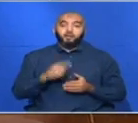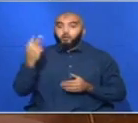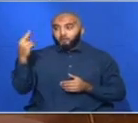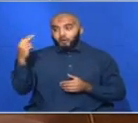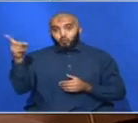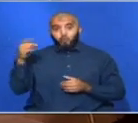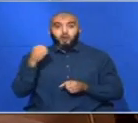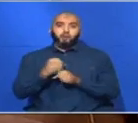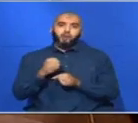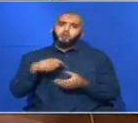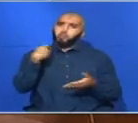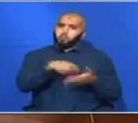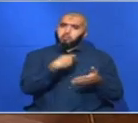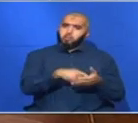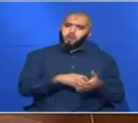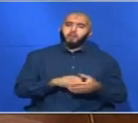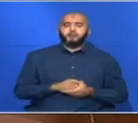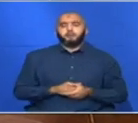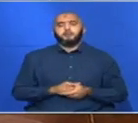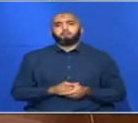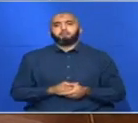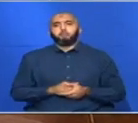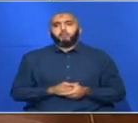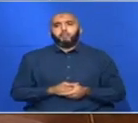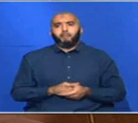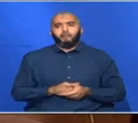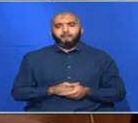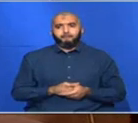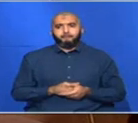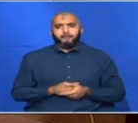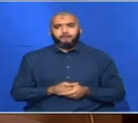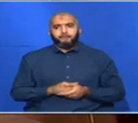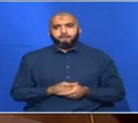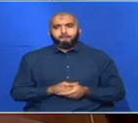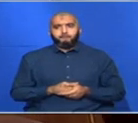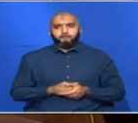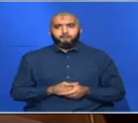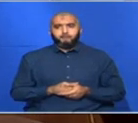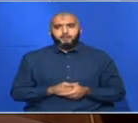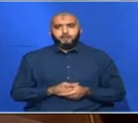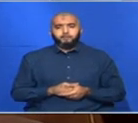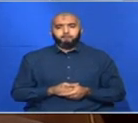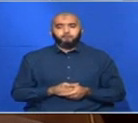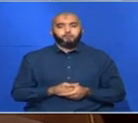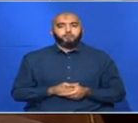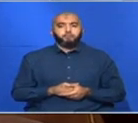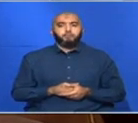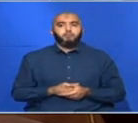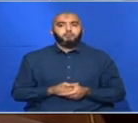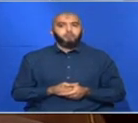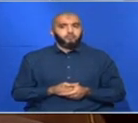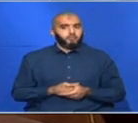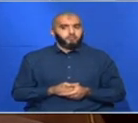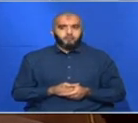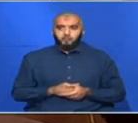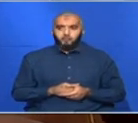من الربح او حتى ان لم يكون هناك ربح فان صاحب الدين ينبغي ينبغي